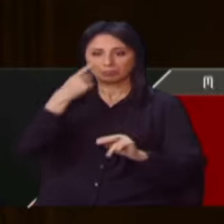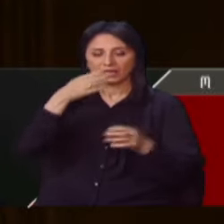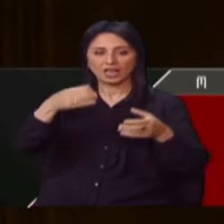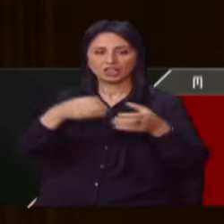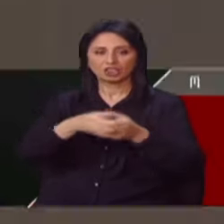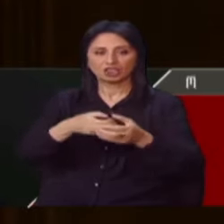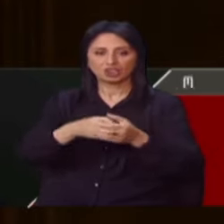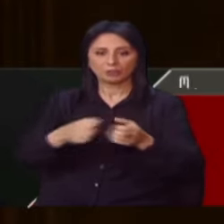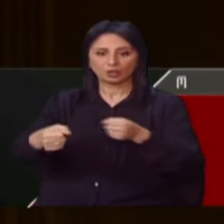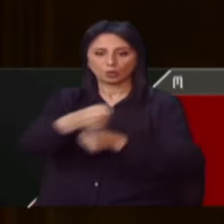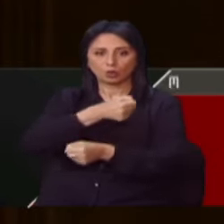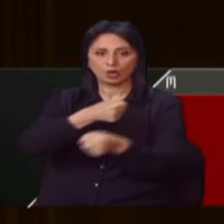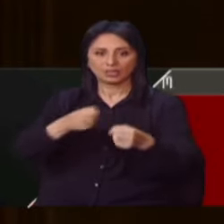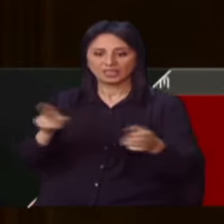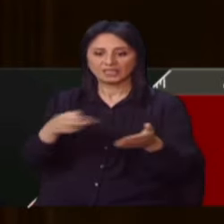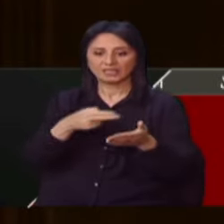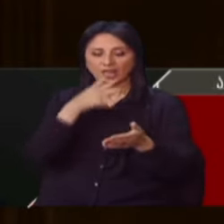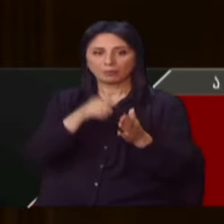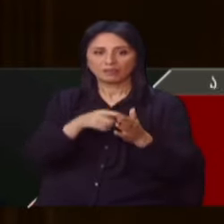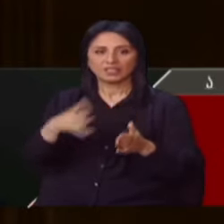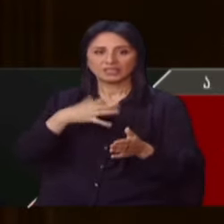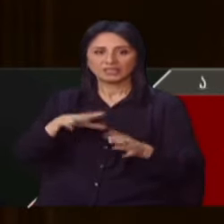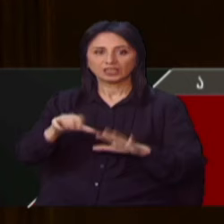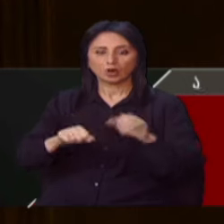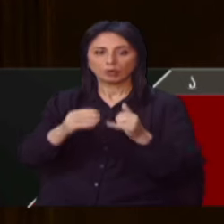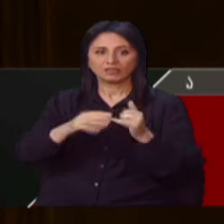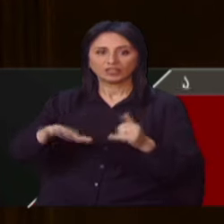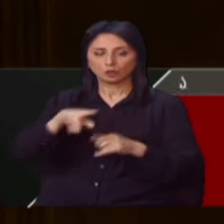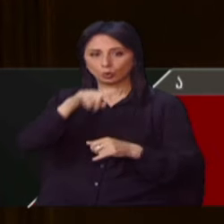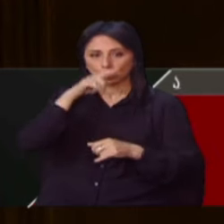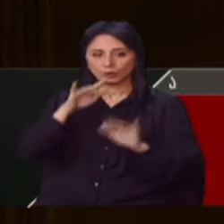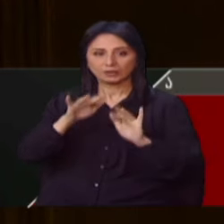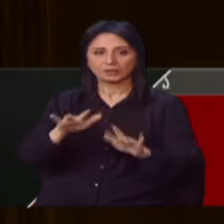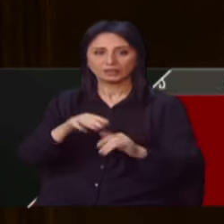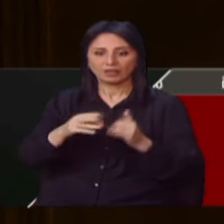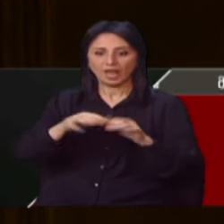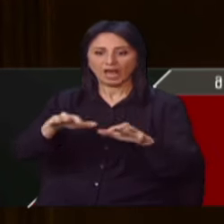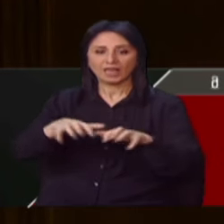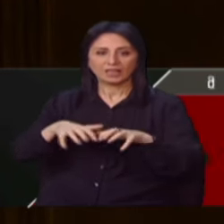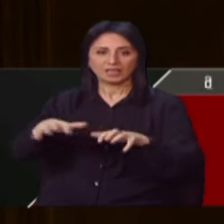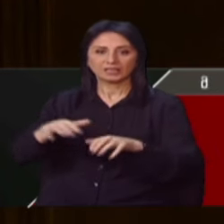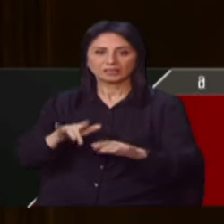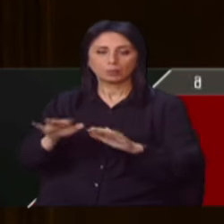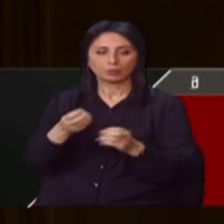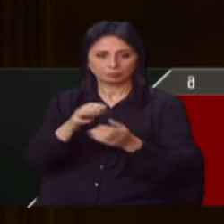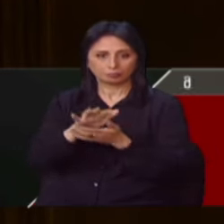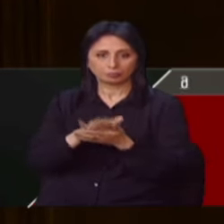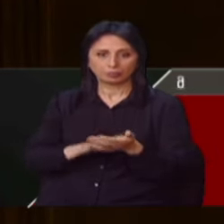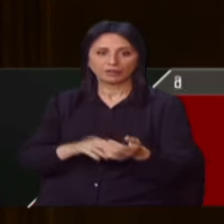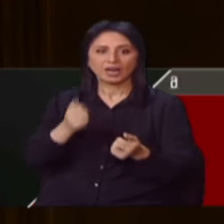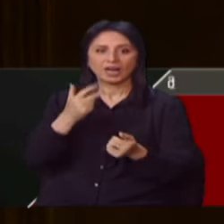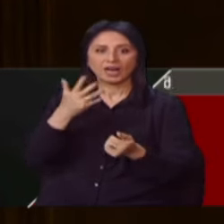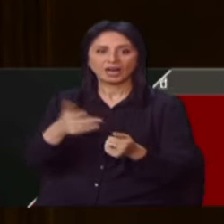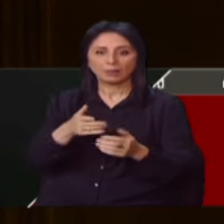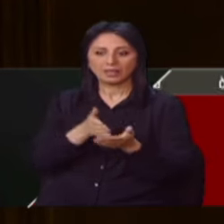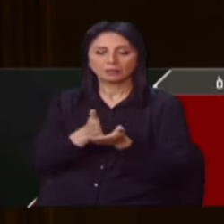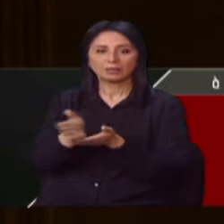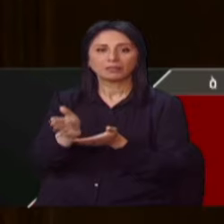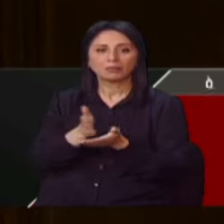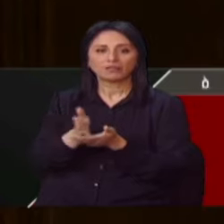შემადგენლობის როტაციას. ანგარიშო პერიოდში საქართველოს ოკუპირებულ რეგიონებში რუსეთი აწარმოებდა ანექსიისკენ მიმართულ პროცესს, რაც რამდენიმე